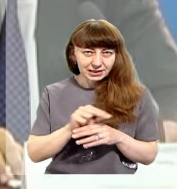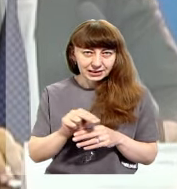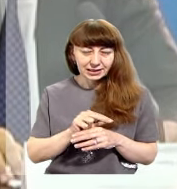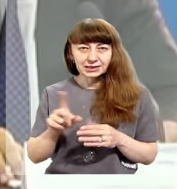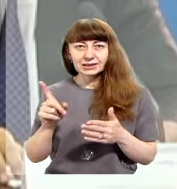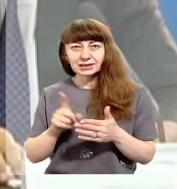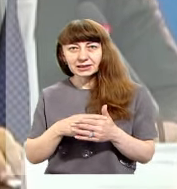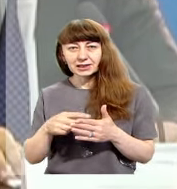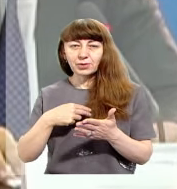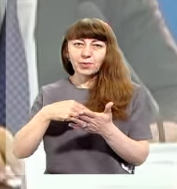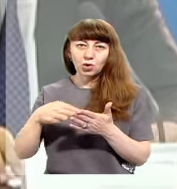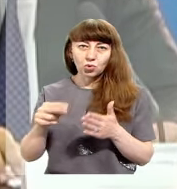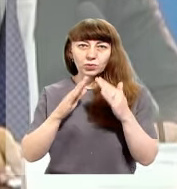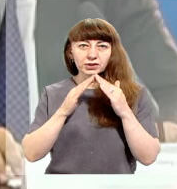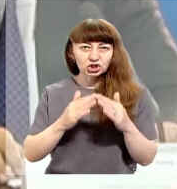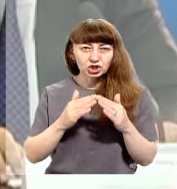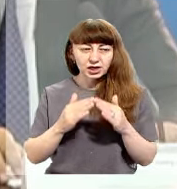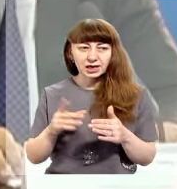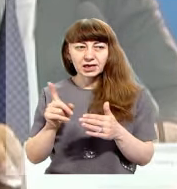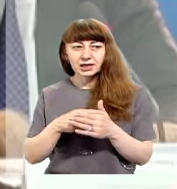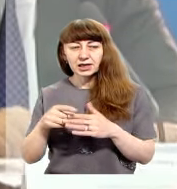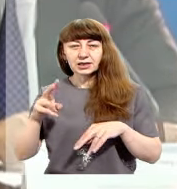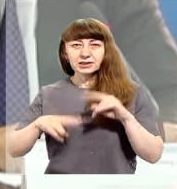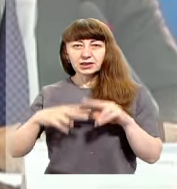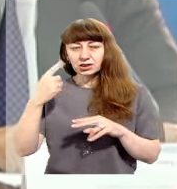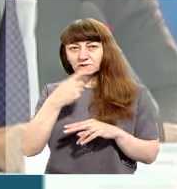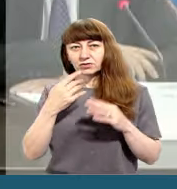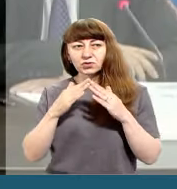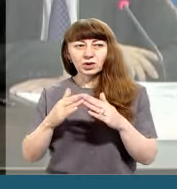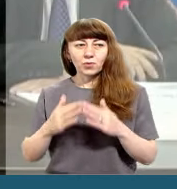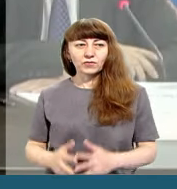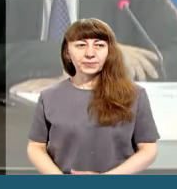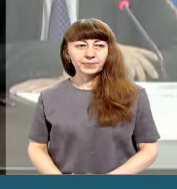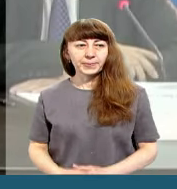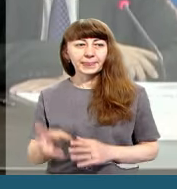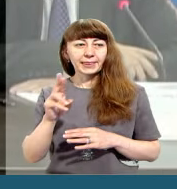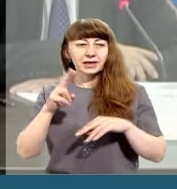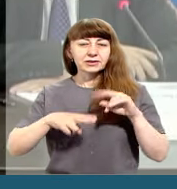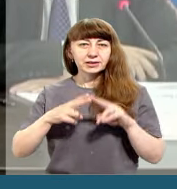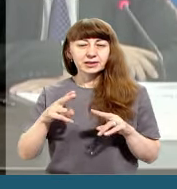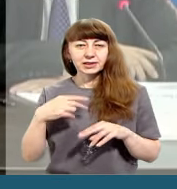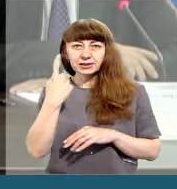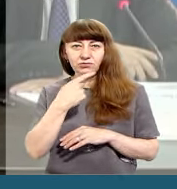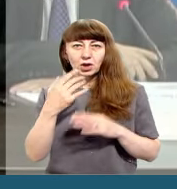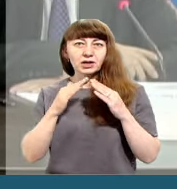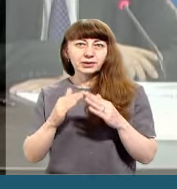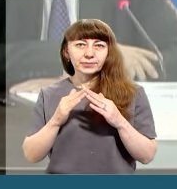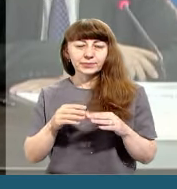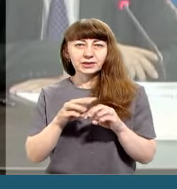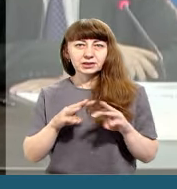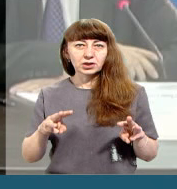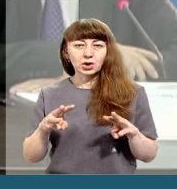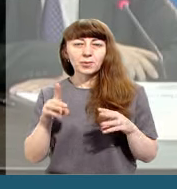путем приобретения жилья, а также строительства индивидуальных жилых домов. Для строительства индивидуальных жилых домов